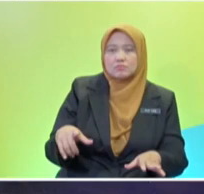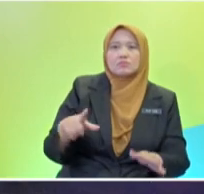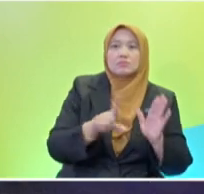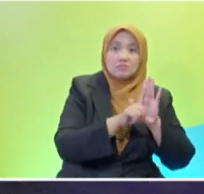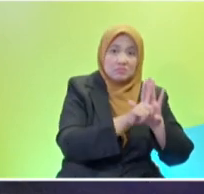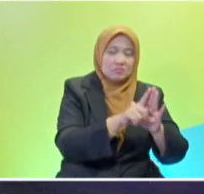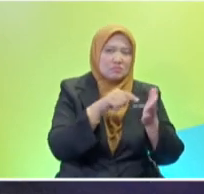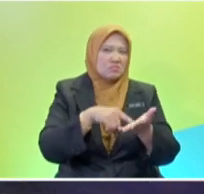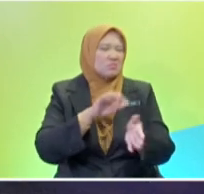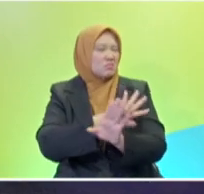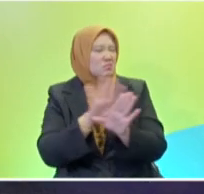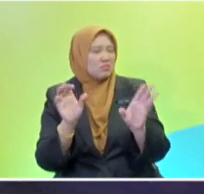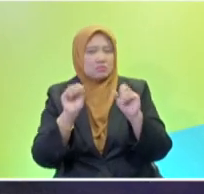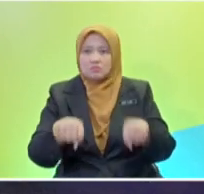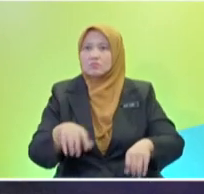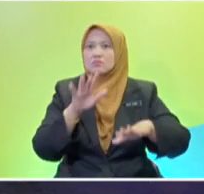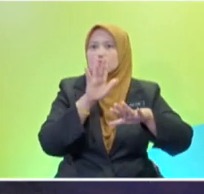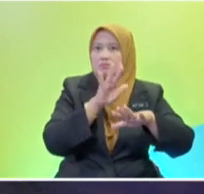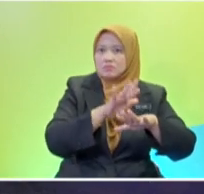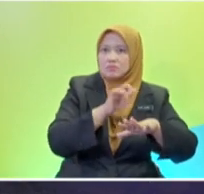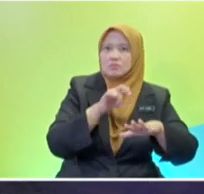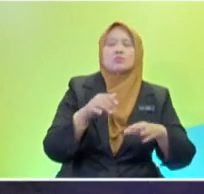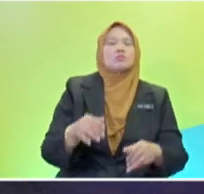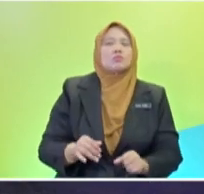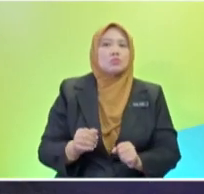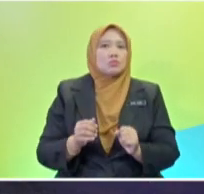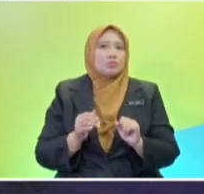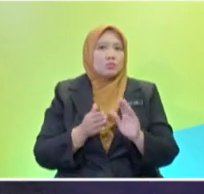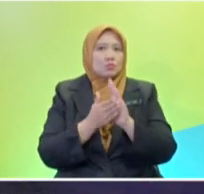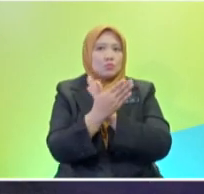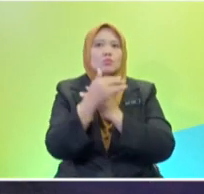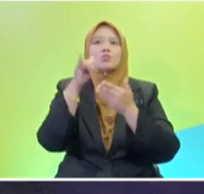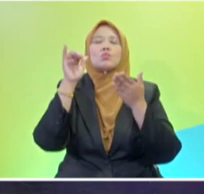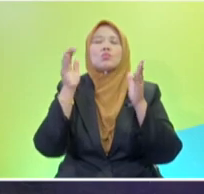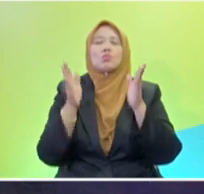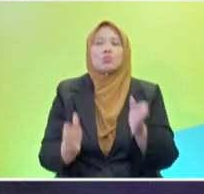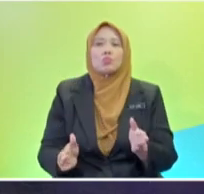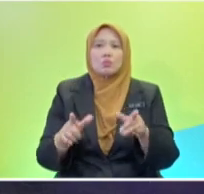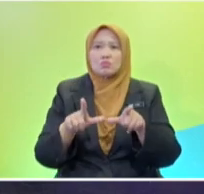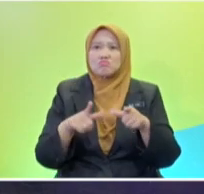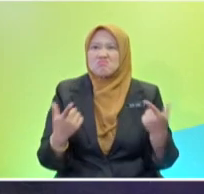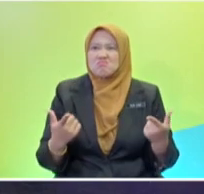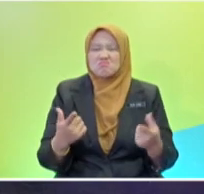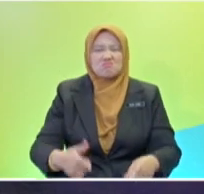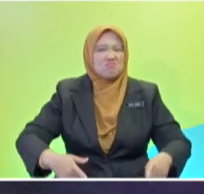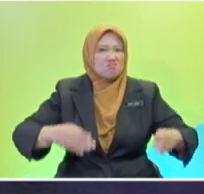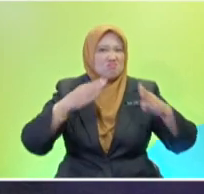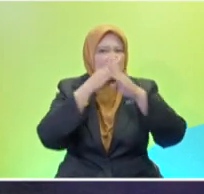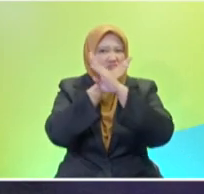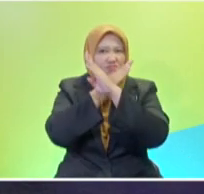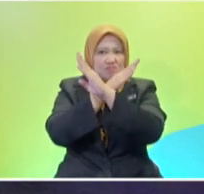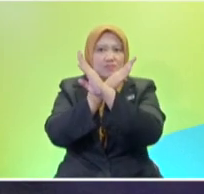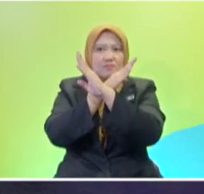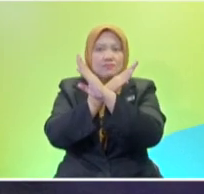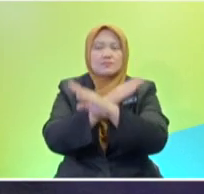tidak boleh disentuh oleh orang lain dilarang sama sekali dilarang sama sekali tidak boleh disentuh oleh